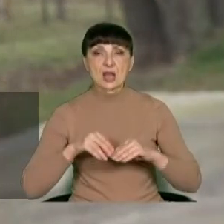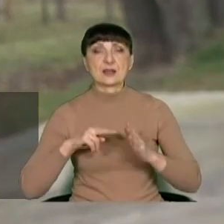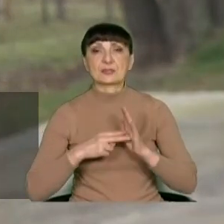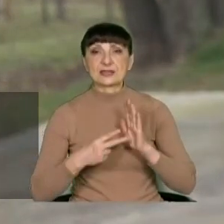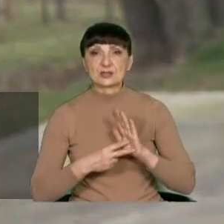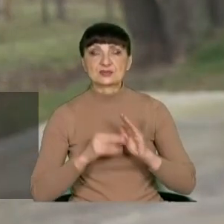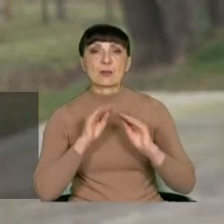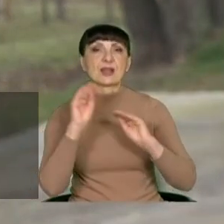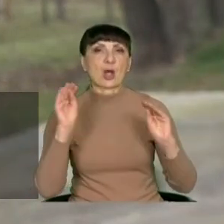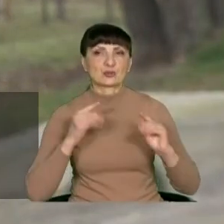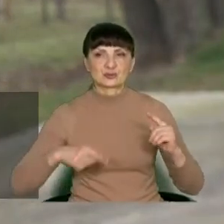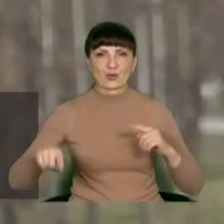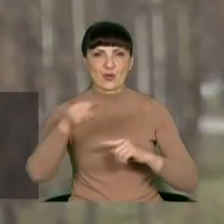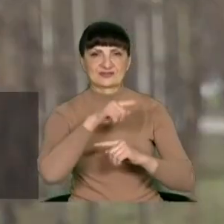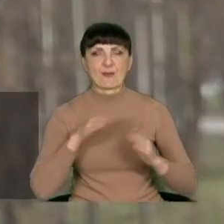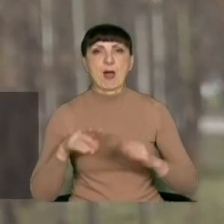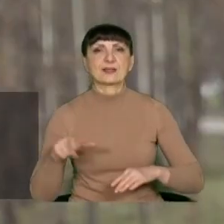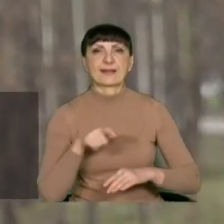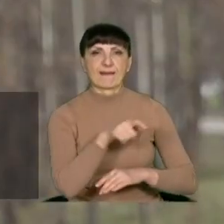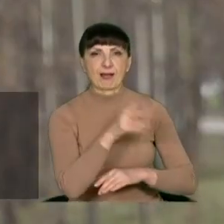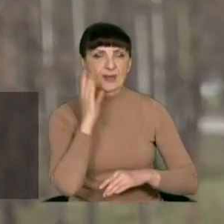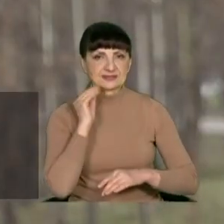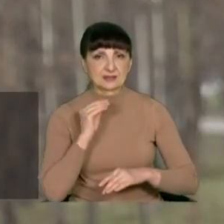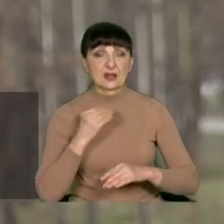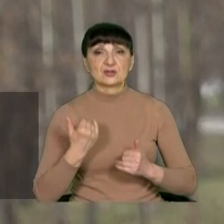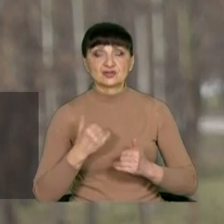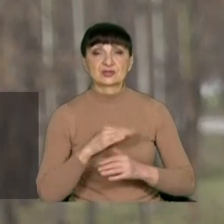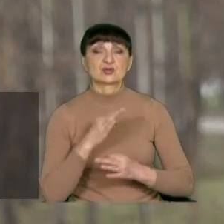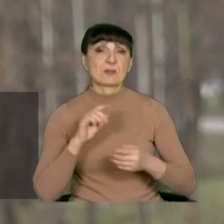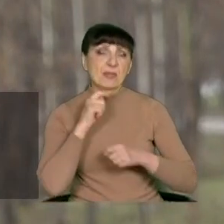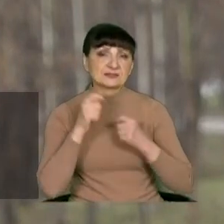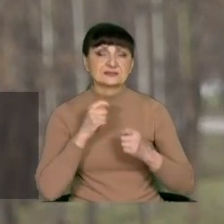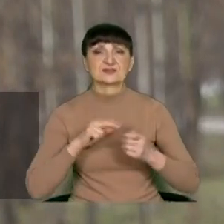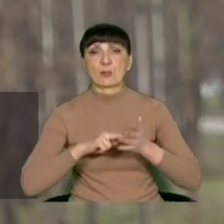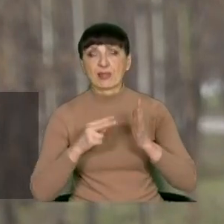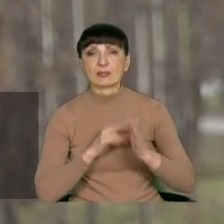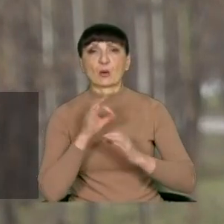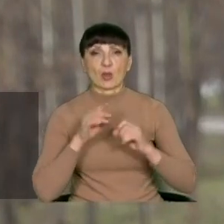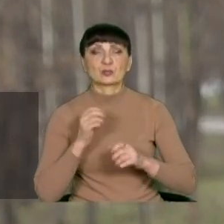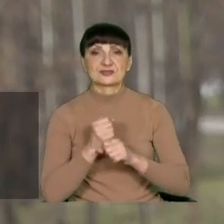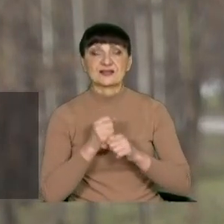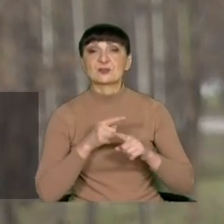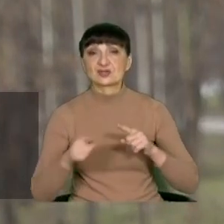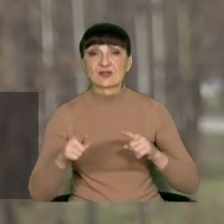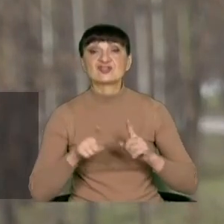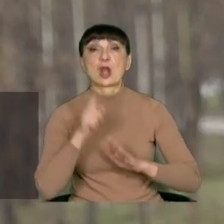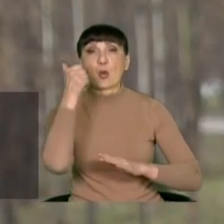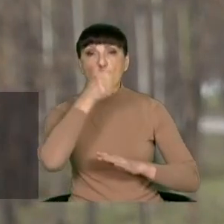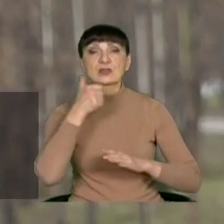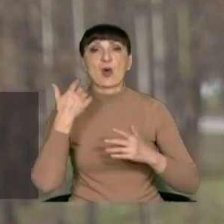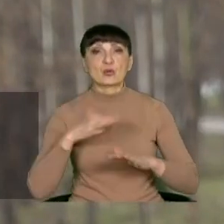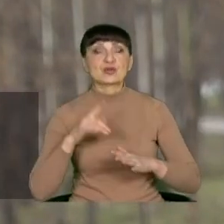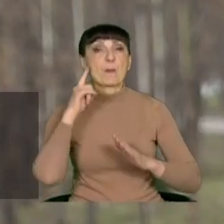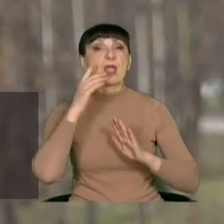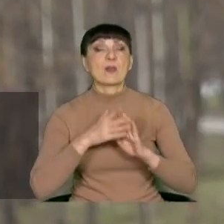планируется благоустройство реки Мал-Алматинг. В настоящее время прорабатываются непосредственно детали данного проекта. Я думаю, в ближайшее время, в начале года, мы уже поймем,